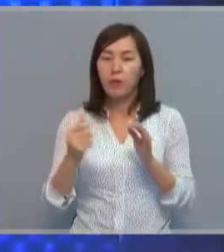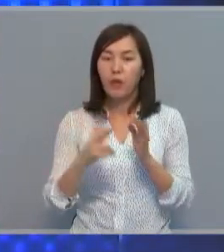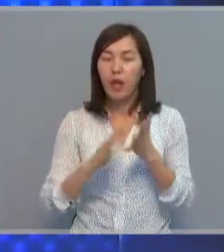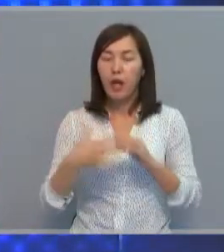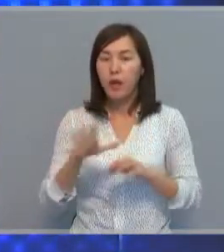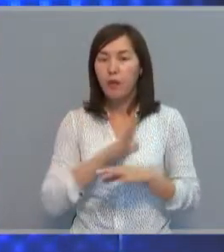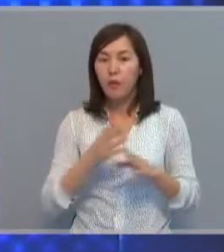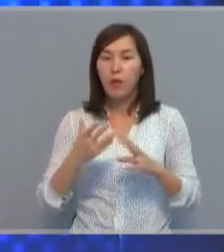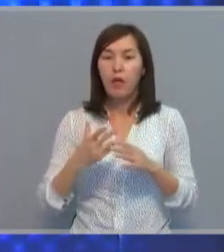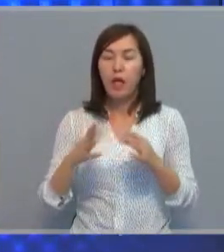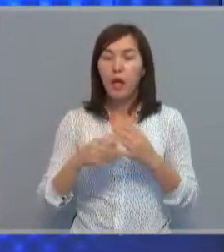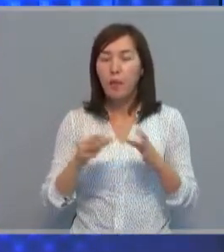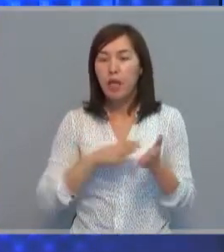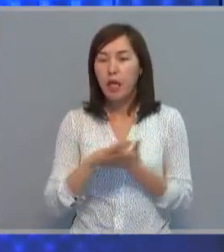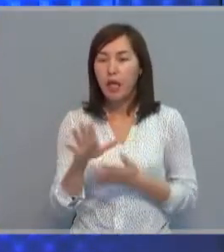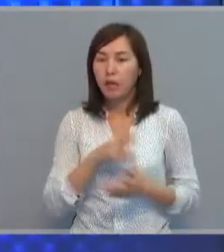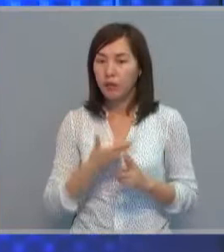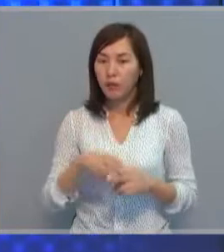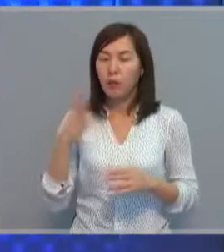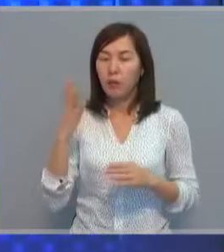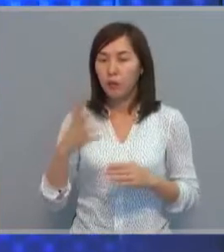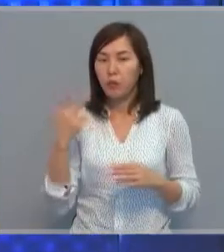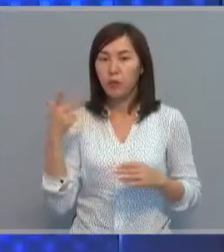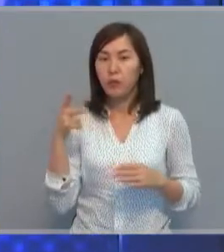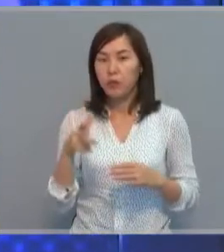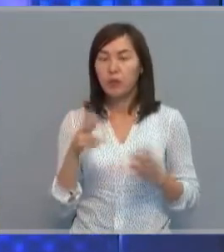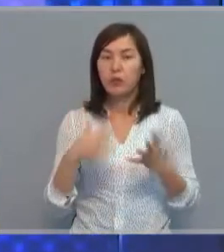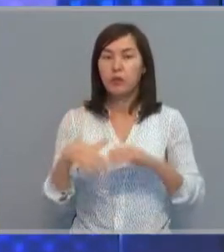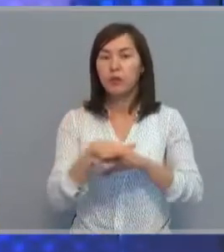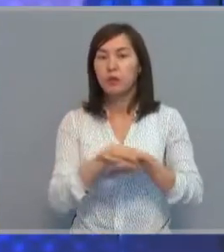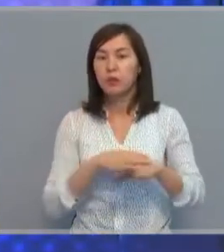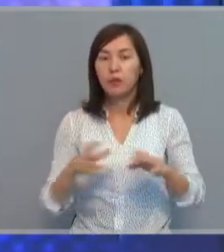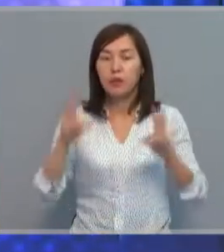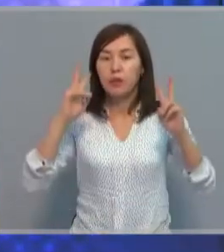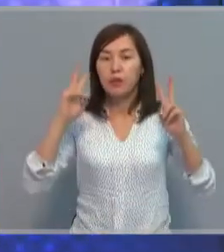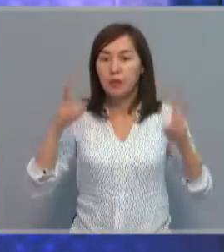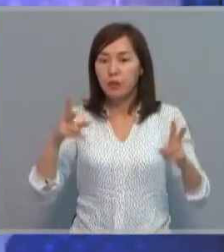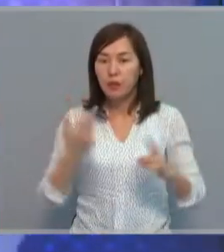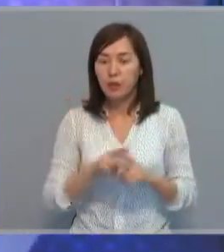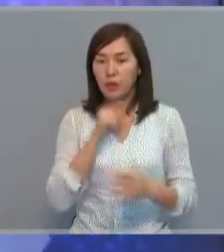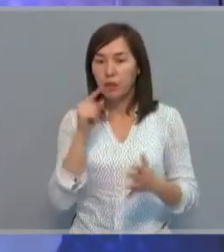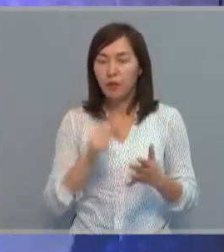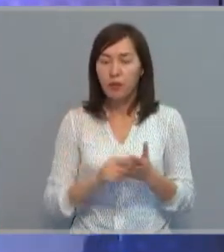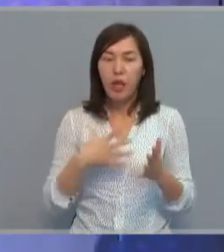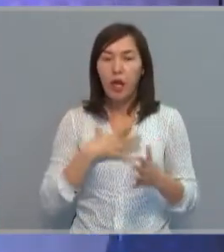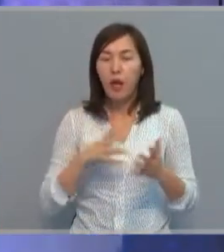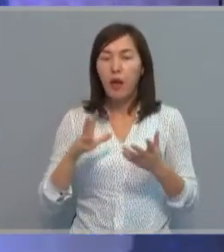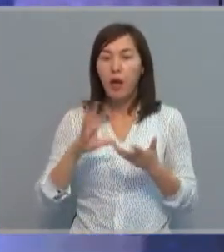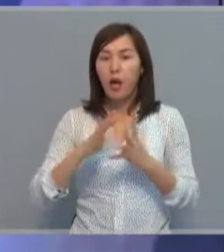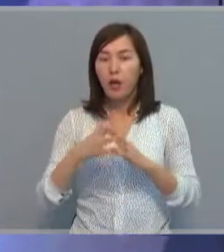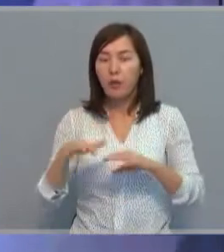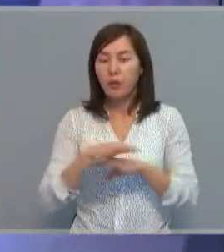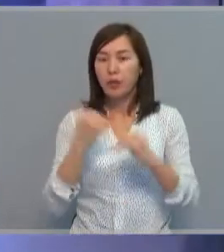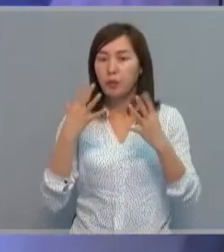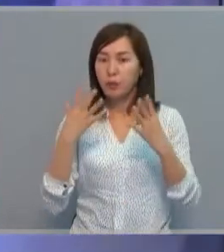1328 сел были стерты с лица земли. Будущее еще почти 3000 населенных пунктов неизвестно. Этот вопрос, волнующий партию АУЛ,